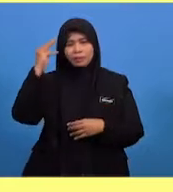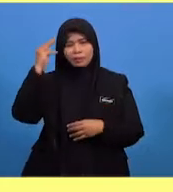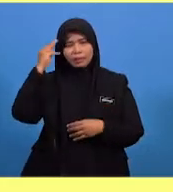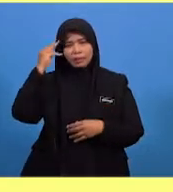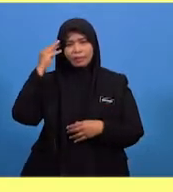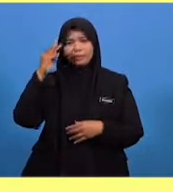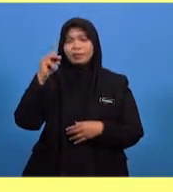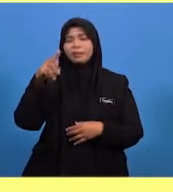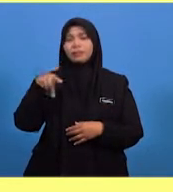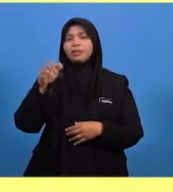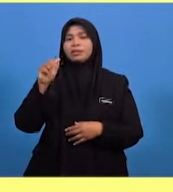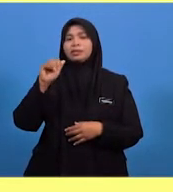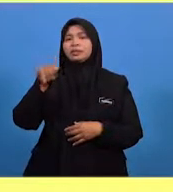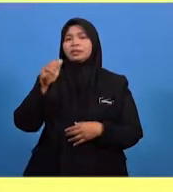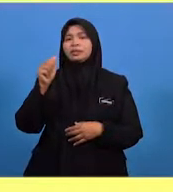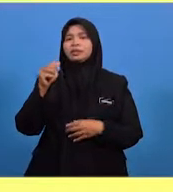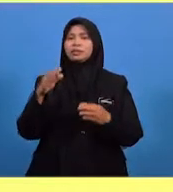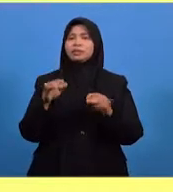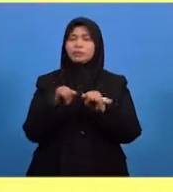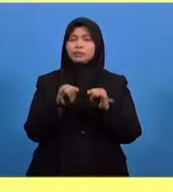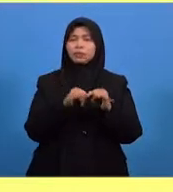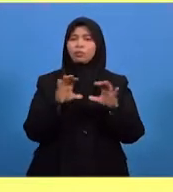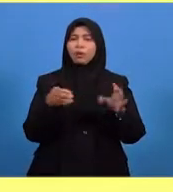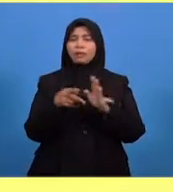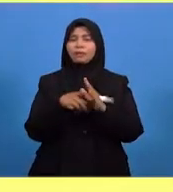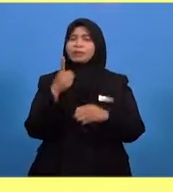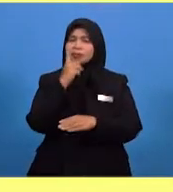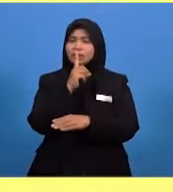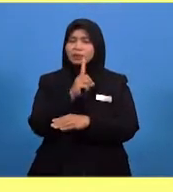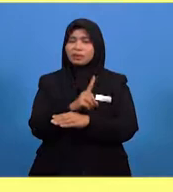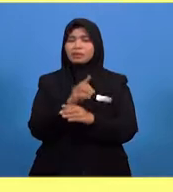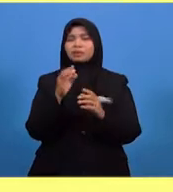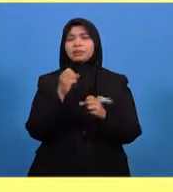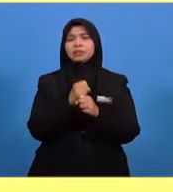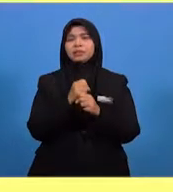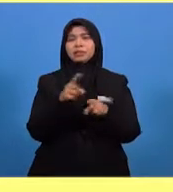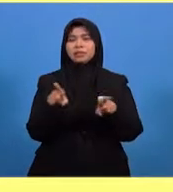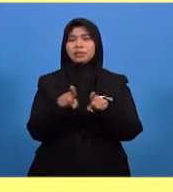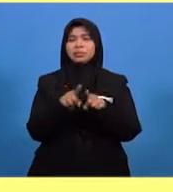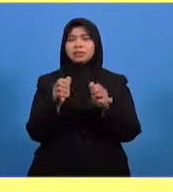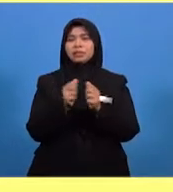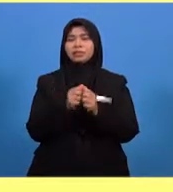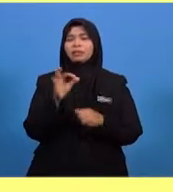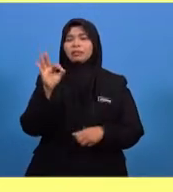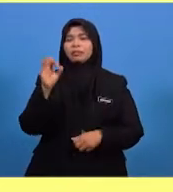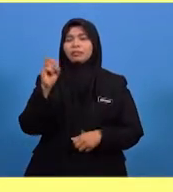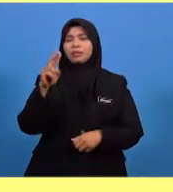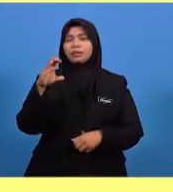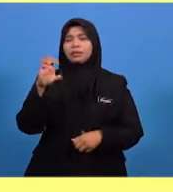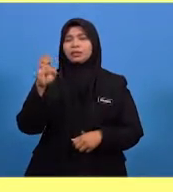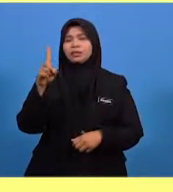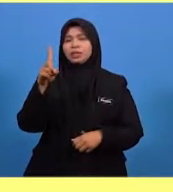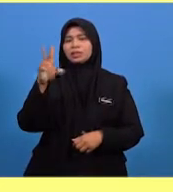MP juga mengadakan perjanjian kerjasama dengan pos 136 dan